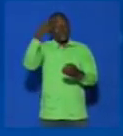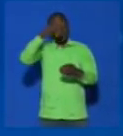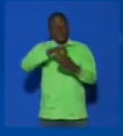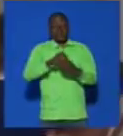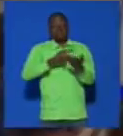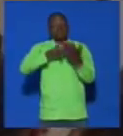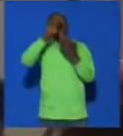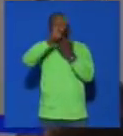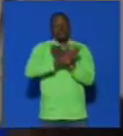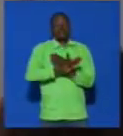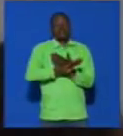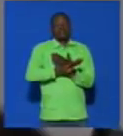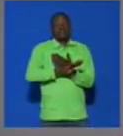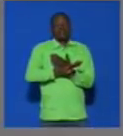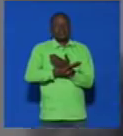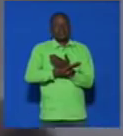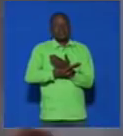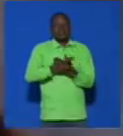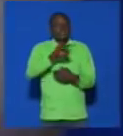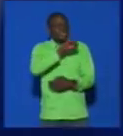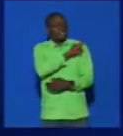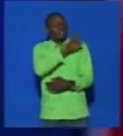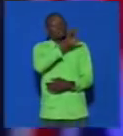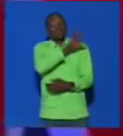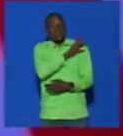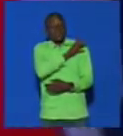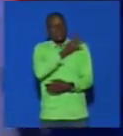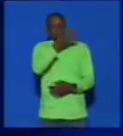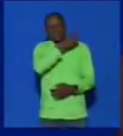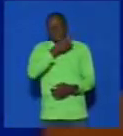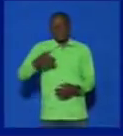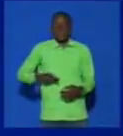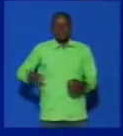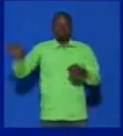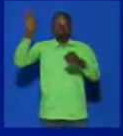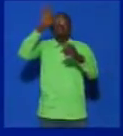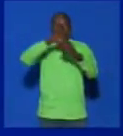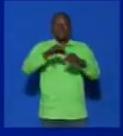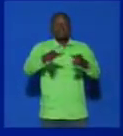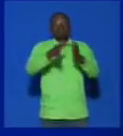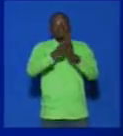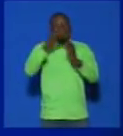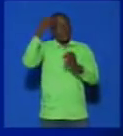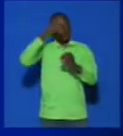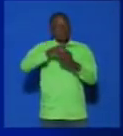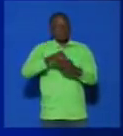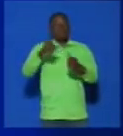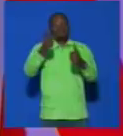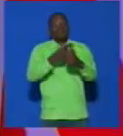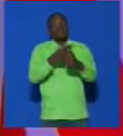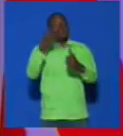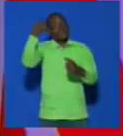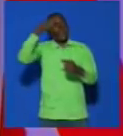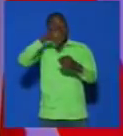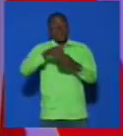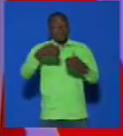novembre jean claude juncker a ajouté espérer que les parlementaires britanniques votent l'accord négocié de brigitte theresa may ne peut être que